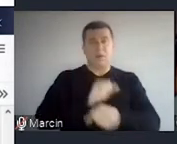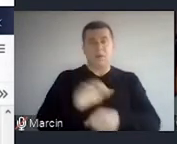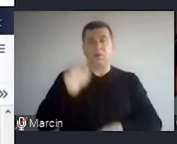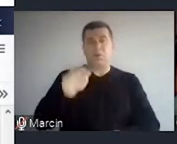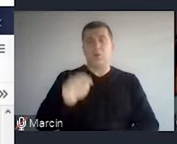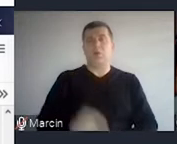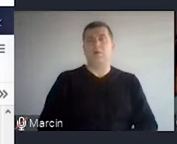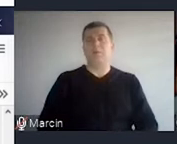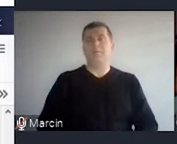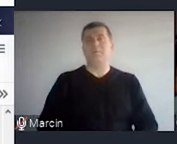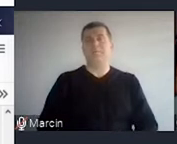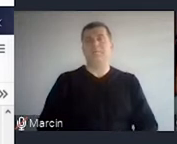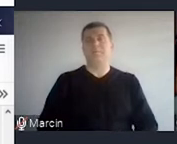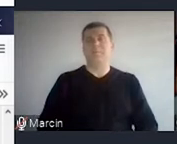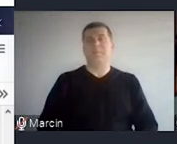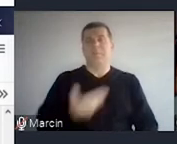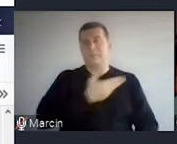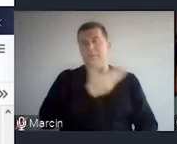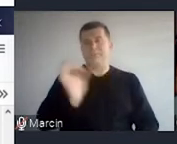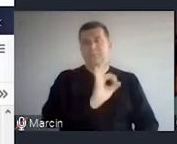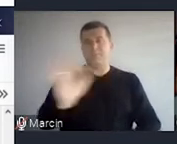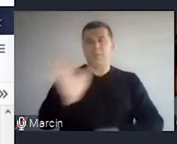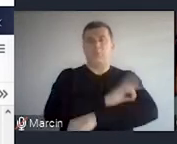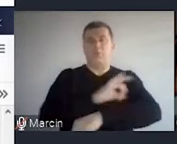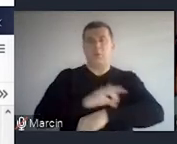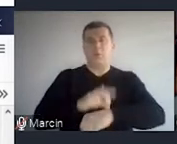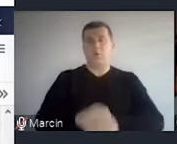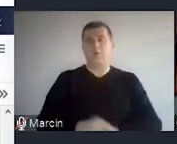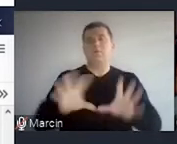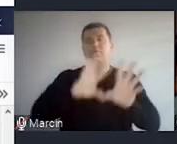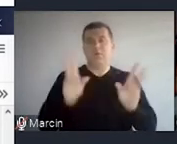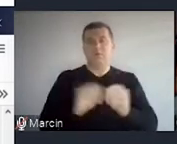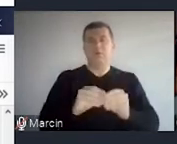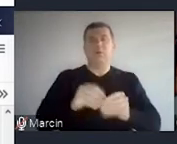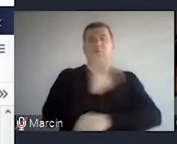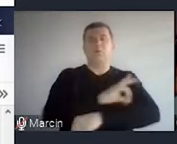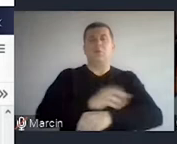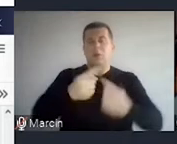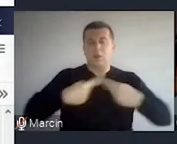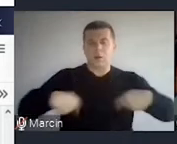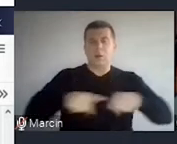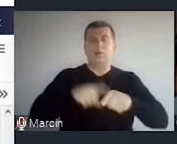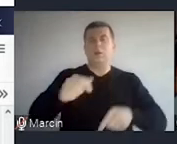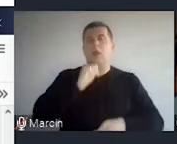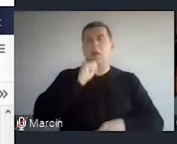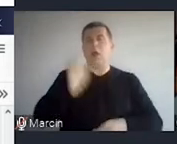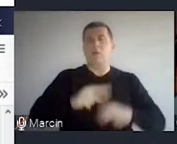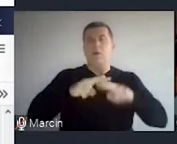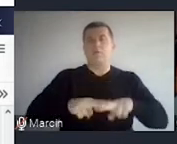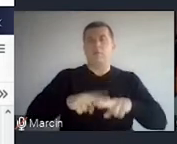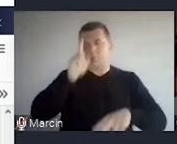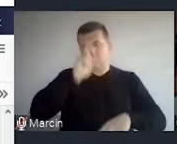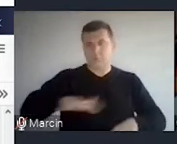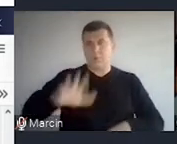tutaj i Państwo w swoich projektach, we wszystkich projektach, jakie realizujecie w Europejskim Funduszu Społecznym,